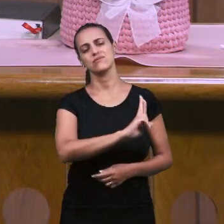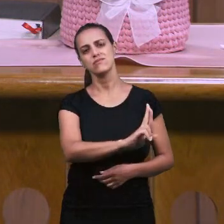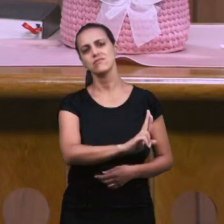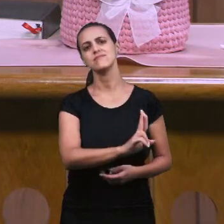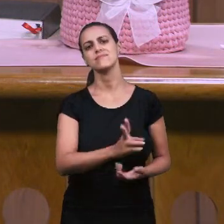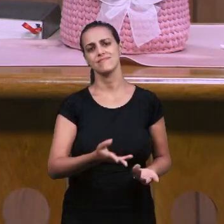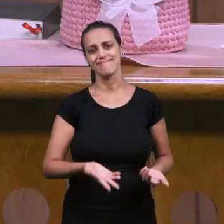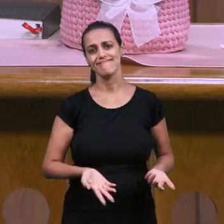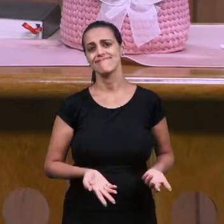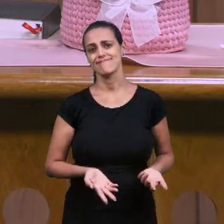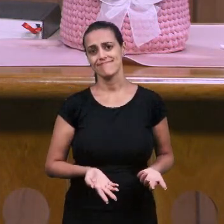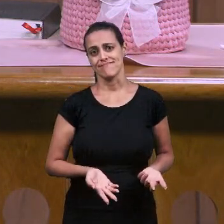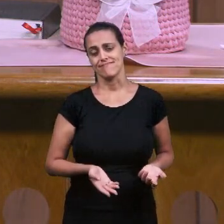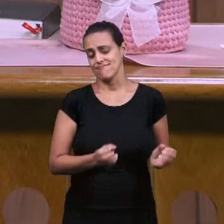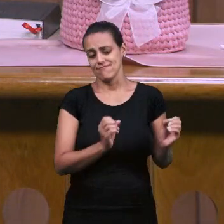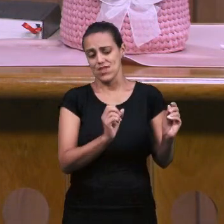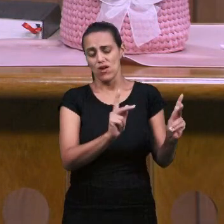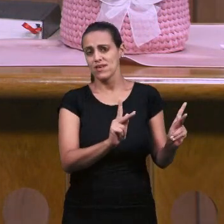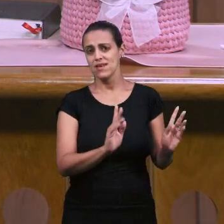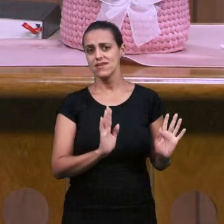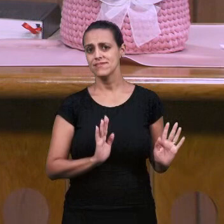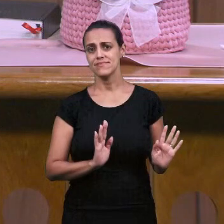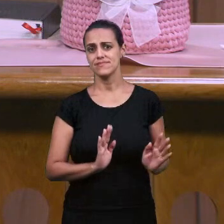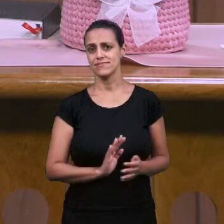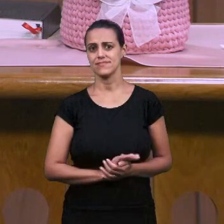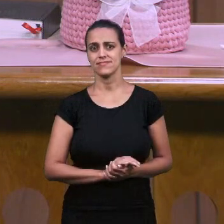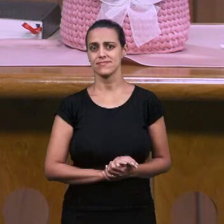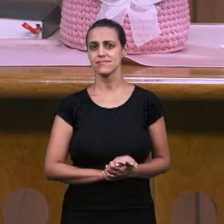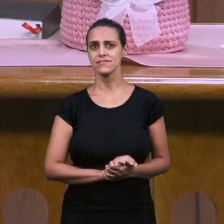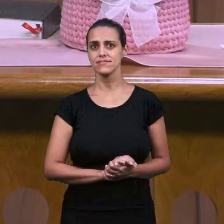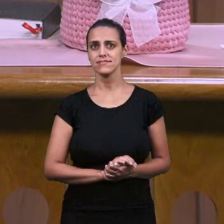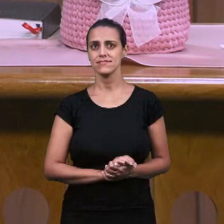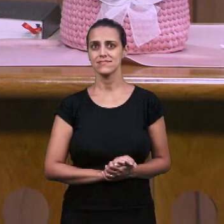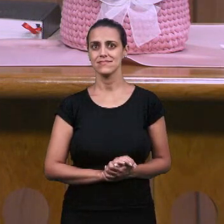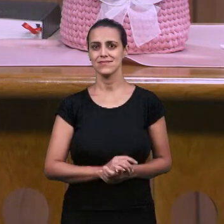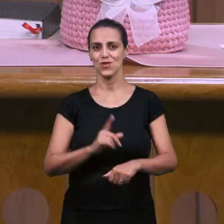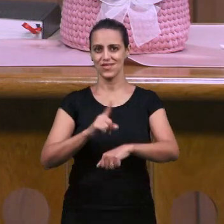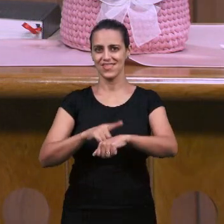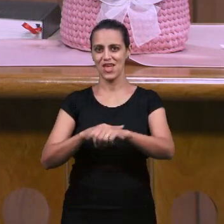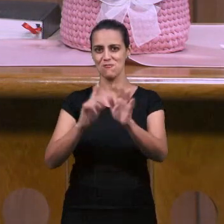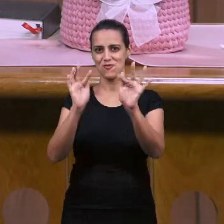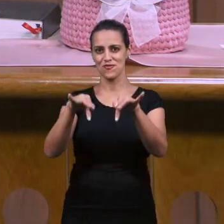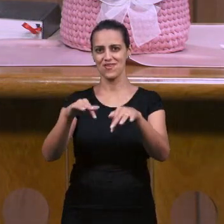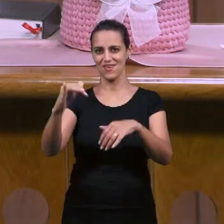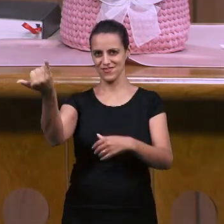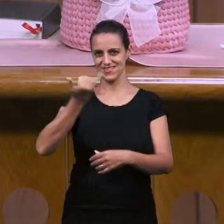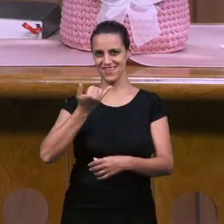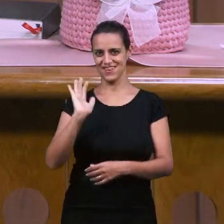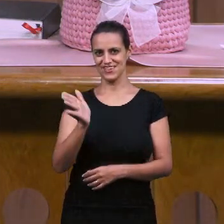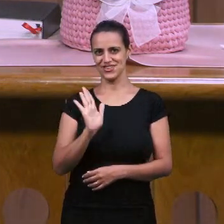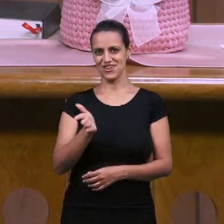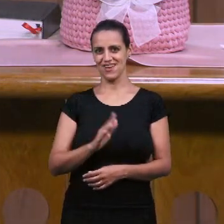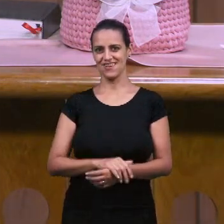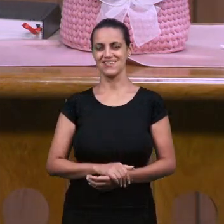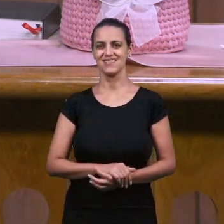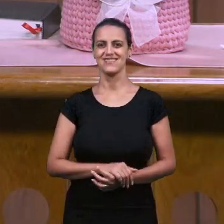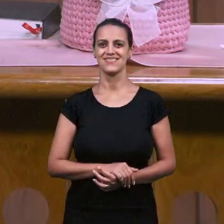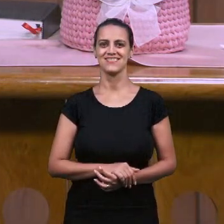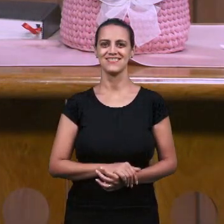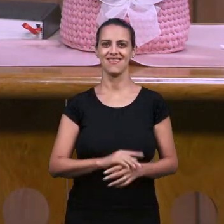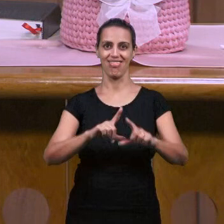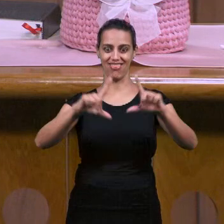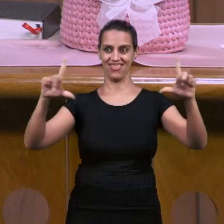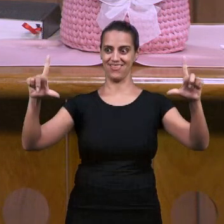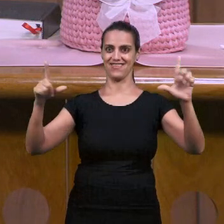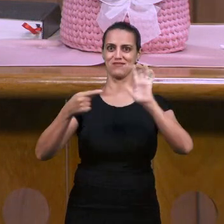Chacun a son goût. Mais je veux juste dire que le temps a fini ici. On m'a déjà dit